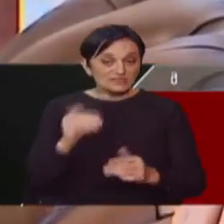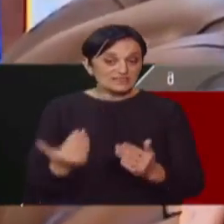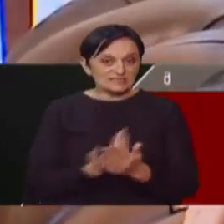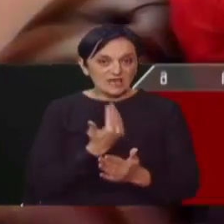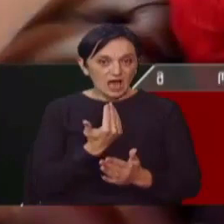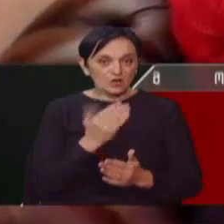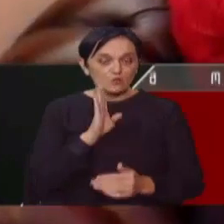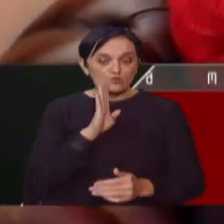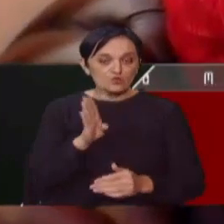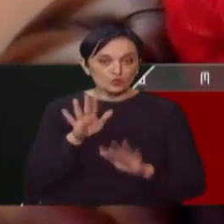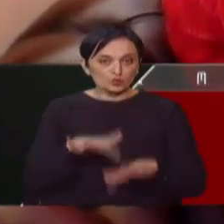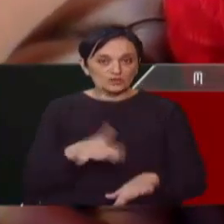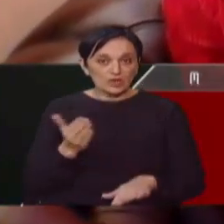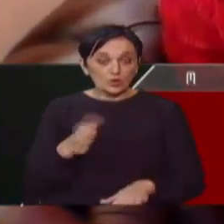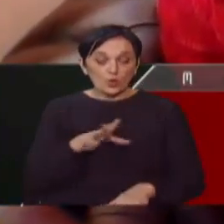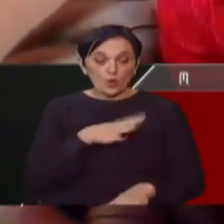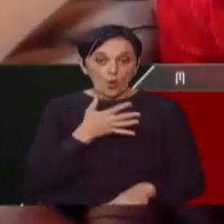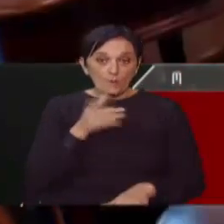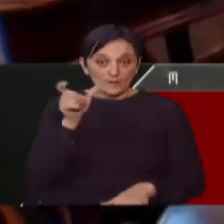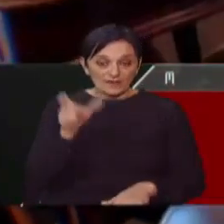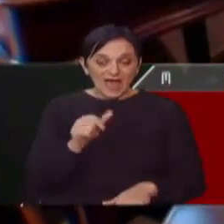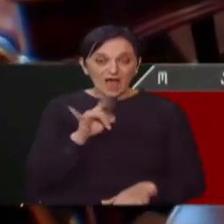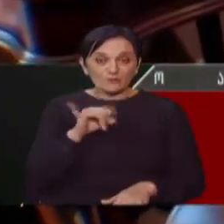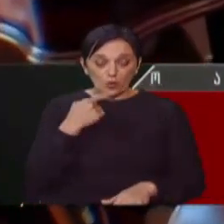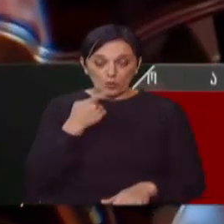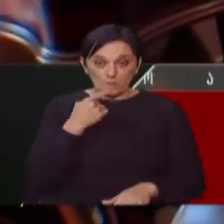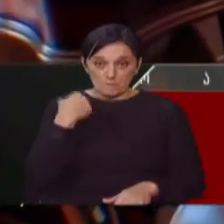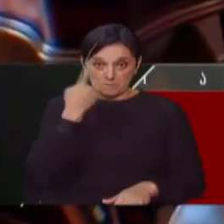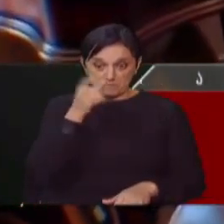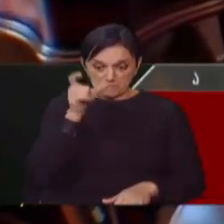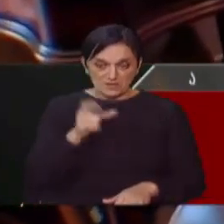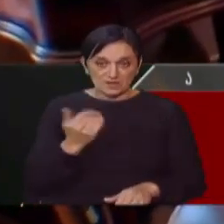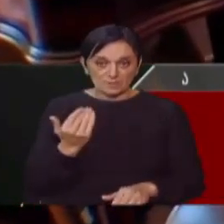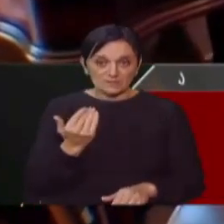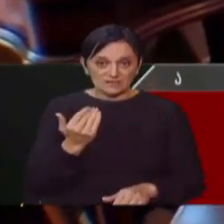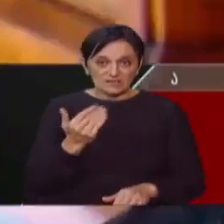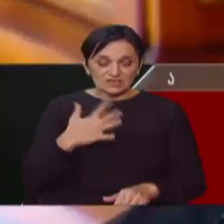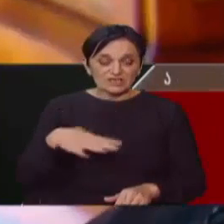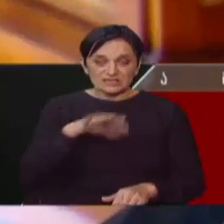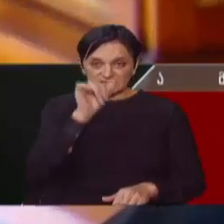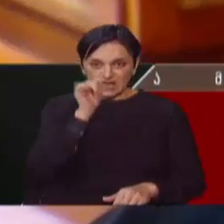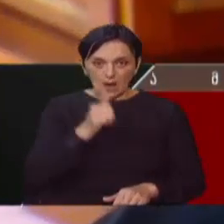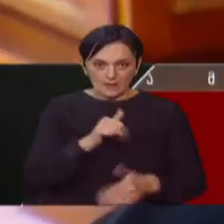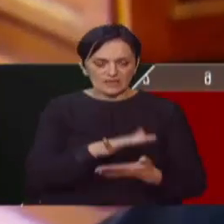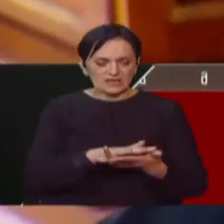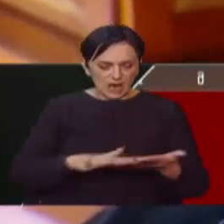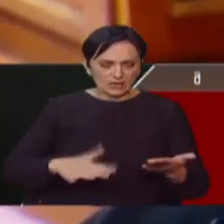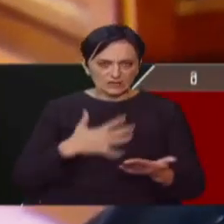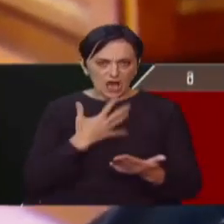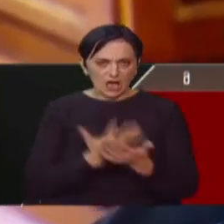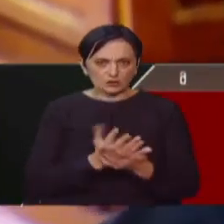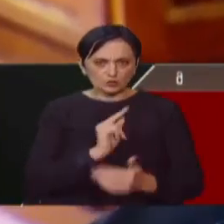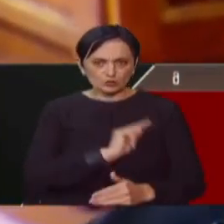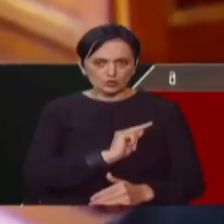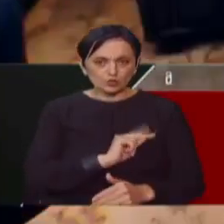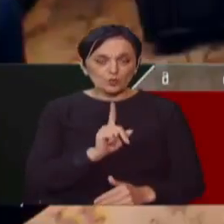სიახლეები ბრიუსელიდან. ყოფილი ევროკომისარი ამბობს, რომ პირადად ისიც და მისი ქვეყანაც საბერძნეთიც გააგრძელებენ აქტიურად